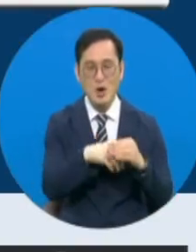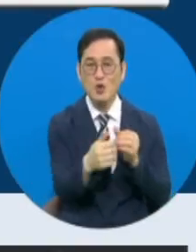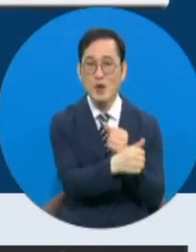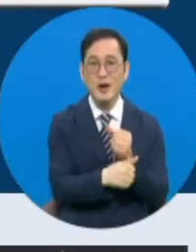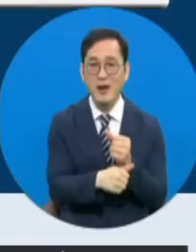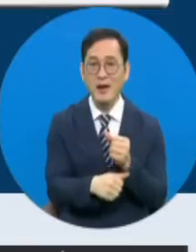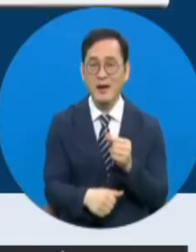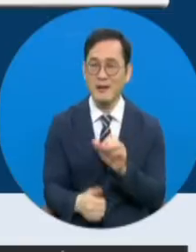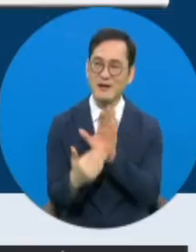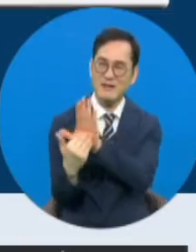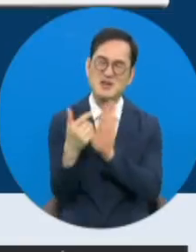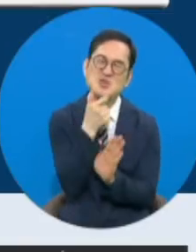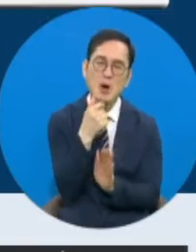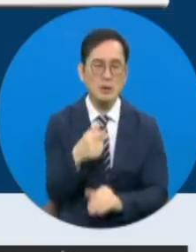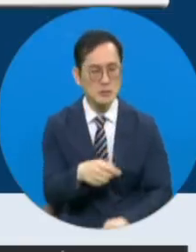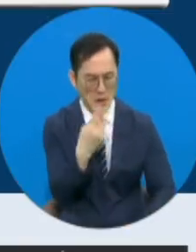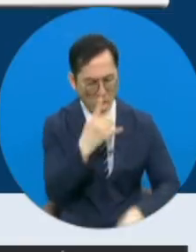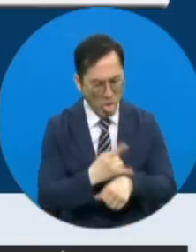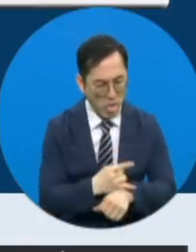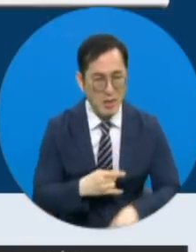감사를 안 받겠다는 선관위